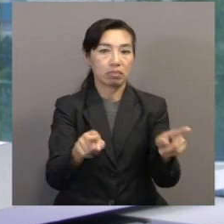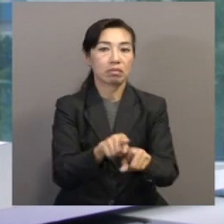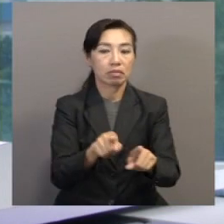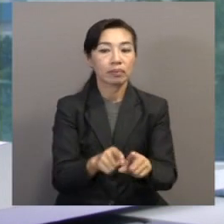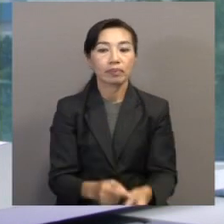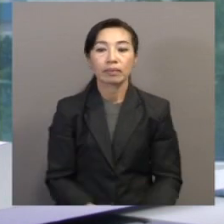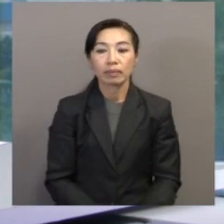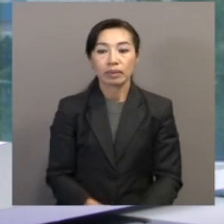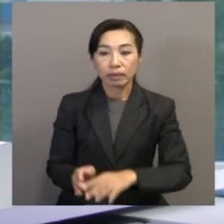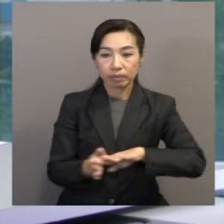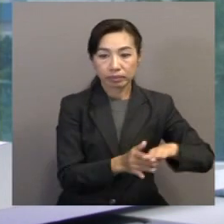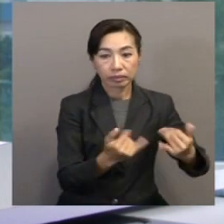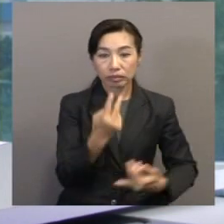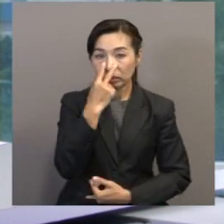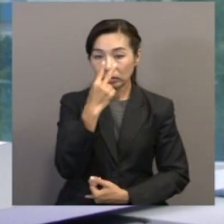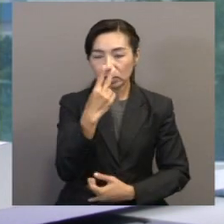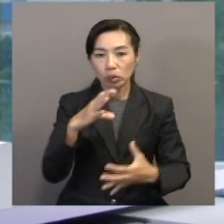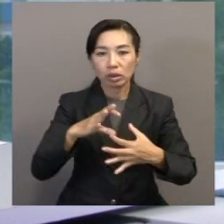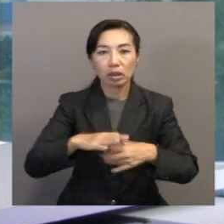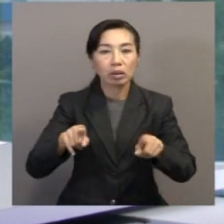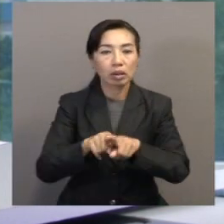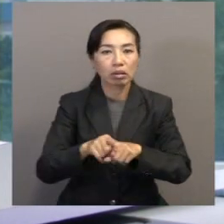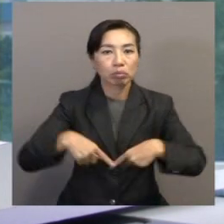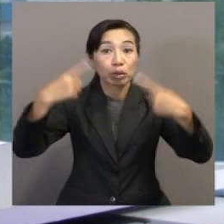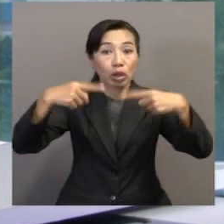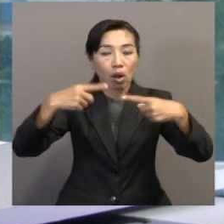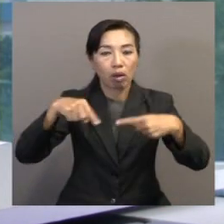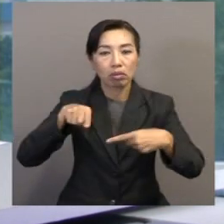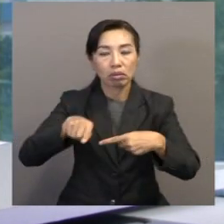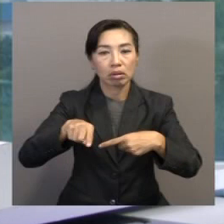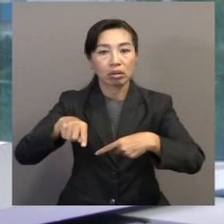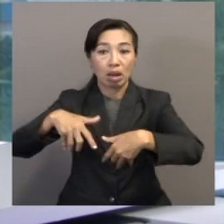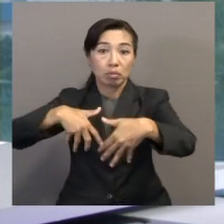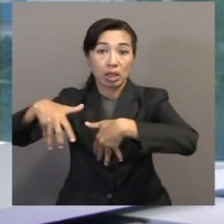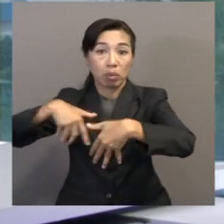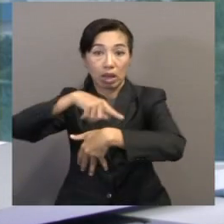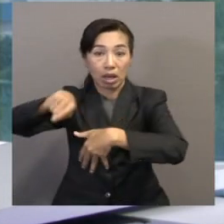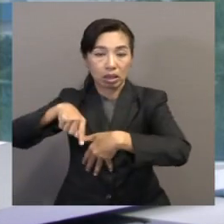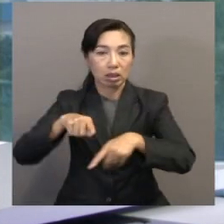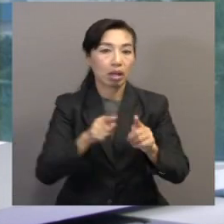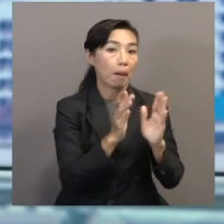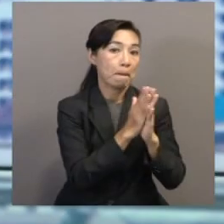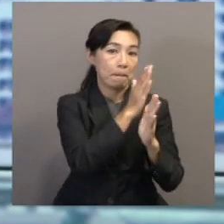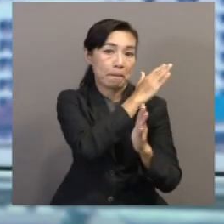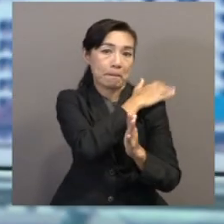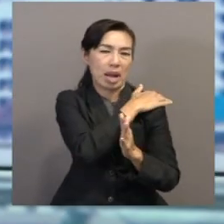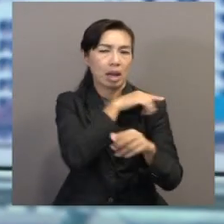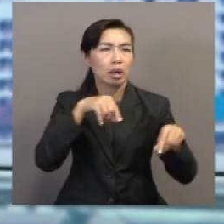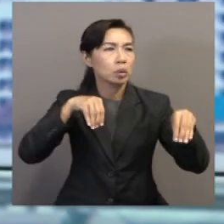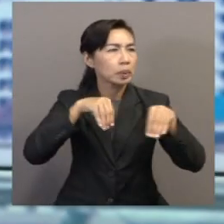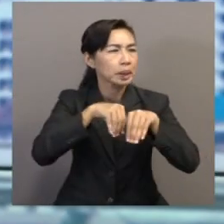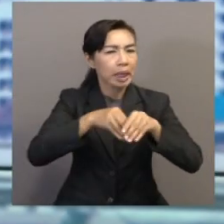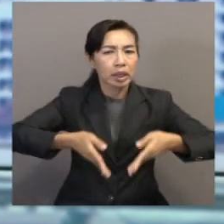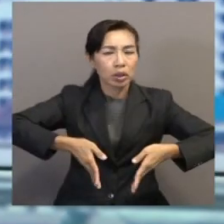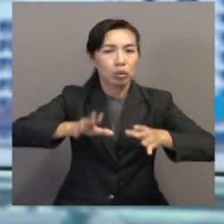ไปดูอีกหนึ่งเหตุการณ์นะครับอันนี้เป็นเหตุทะเลาะวิวาทระหว่างชาวบ้านนะครับกับพระสงฆ์ที่สำนักปฏิบัติธรรมแห่งหนึ่งแถวๆพุทธมณฑลสาย